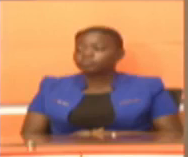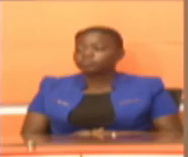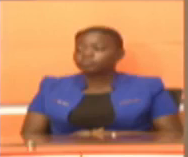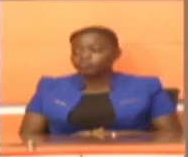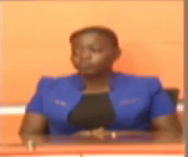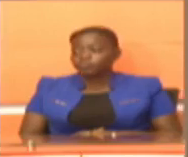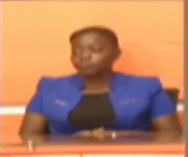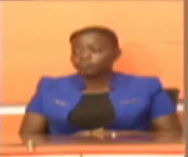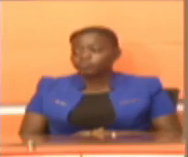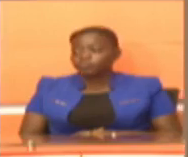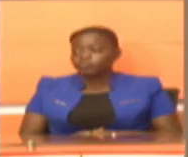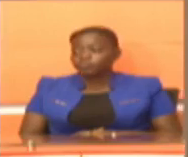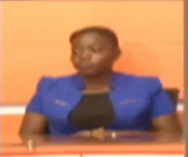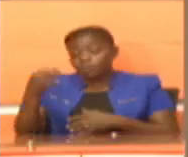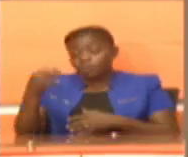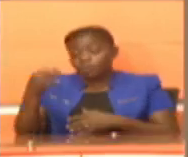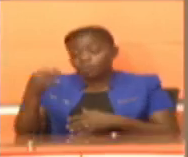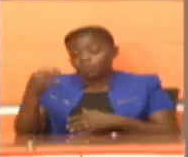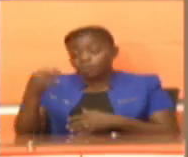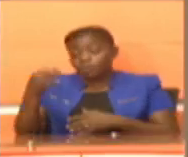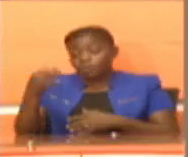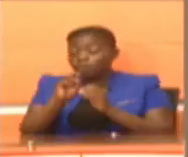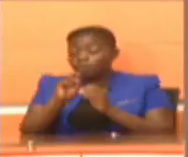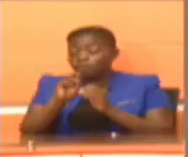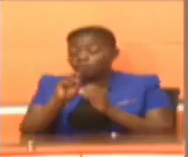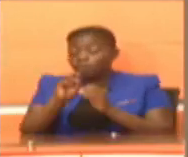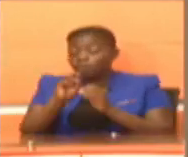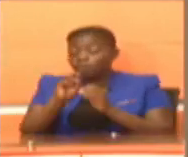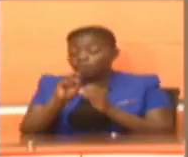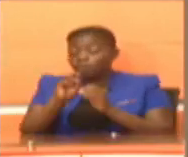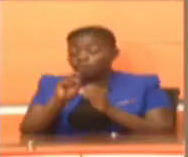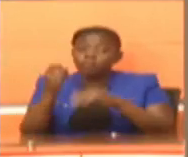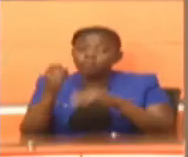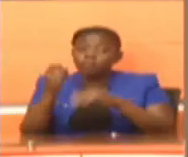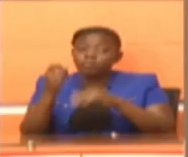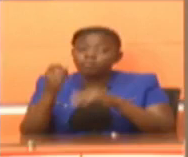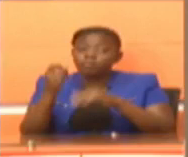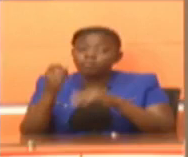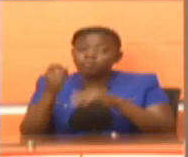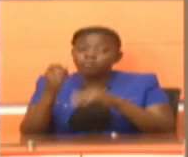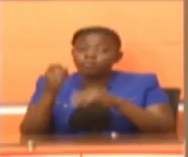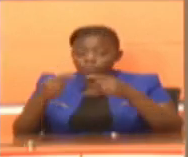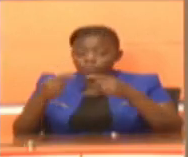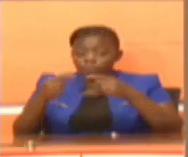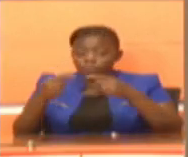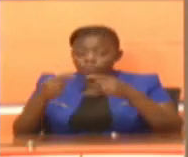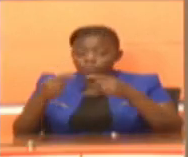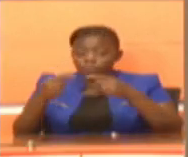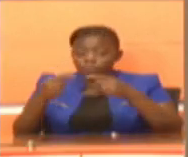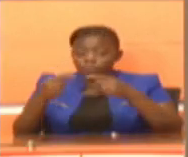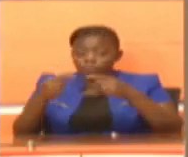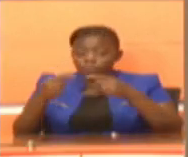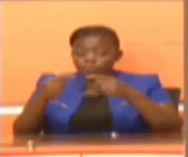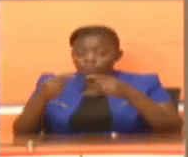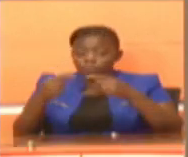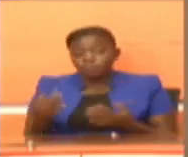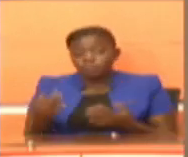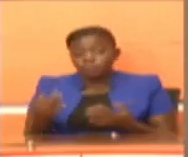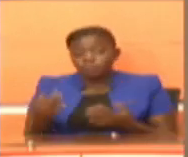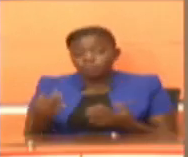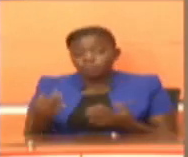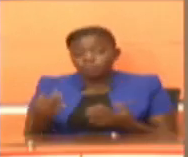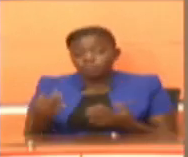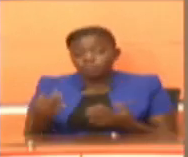tubabaayo tebasasula bandibadde bajja mu ofiisi yaffe ne tutegeera ekyokukola naye kati era bakoze ekyo deni